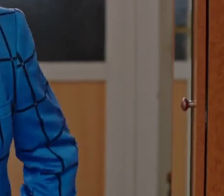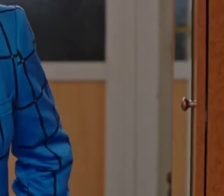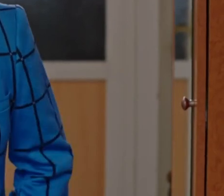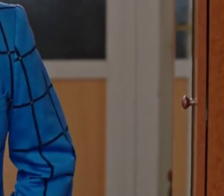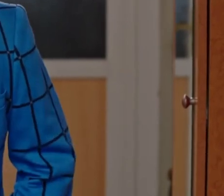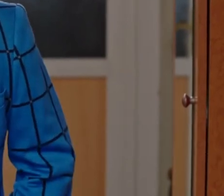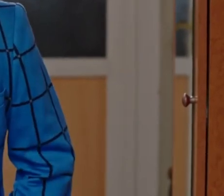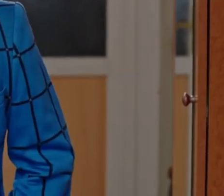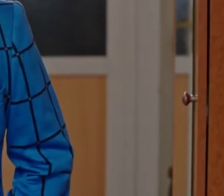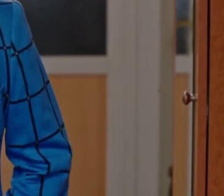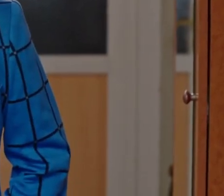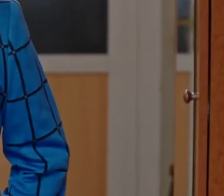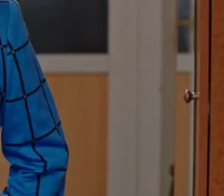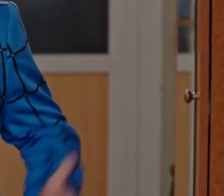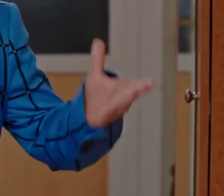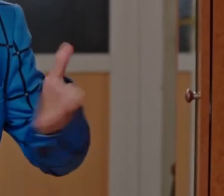çizgili açık mavi bir ceketle.